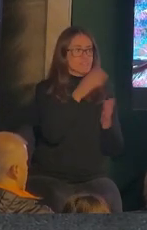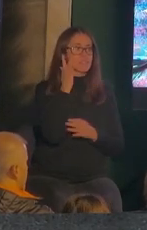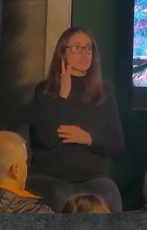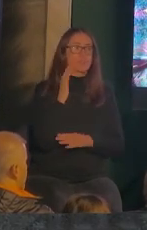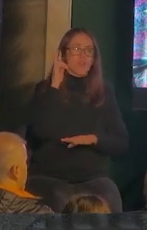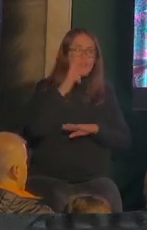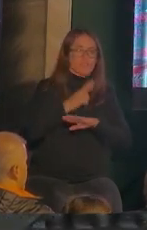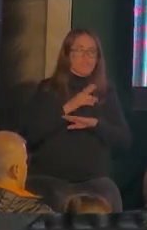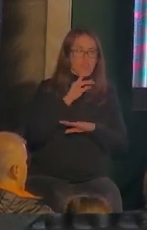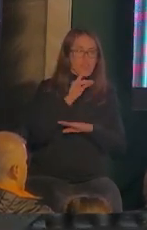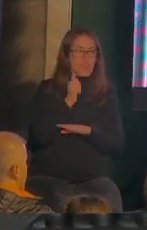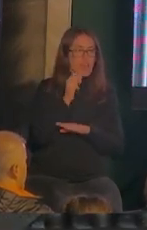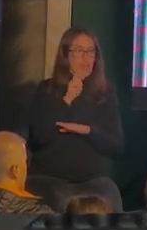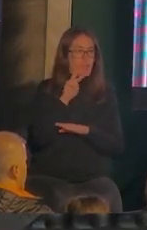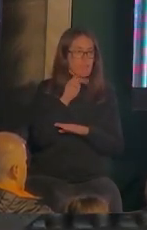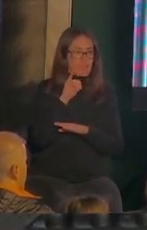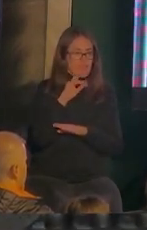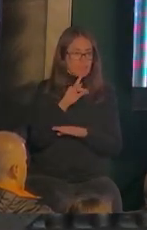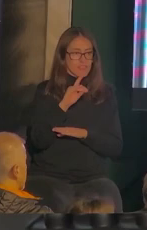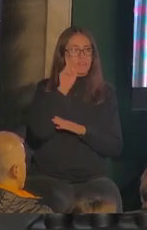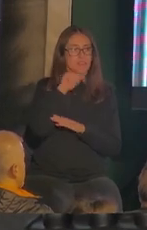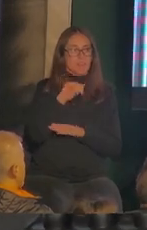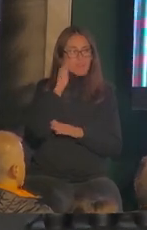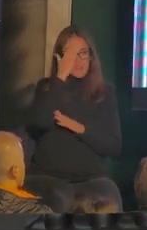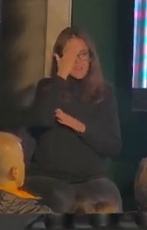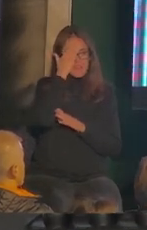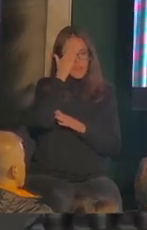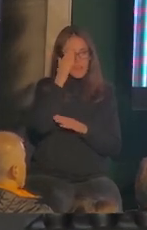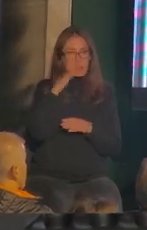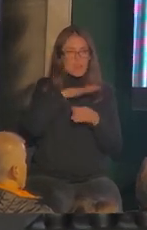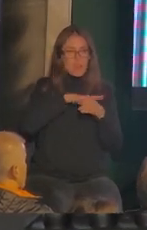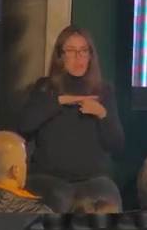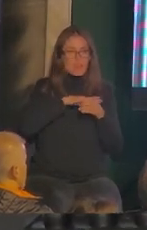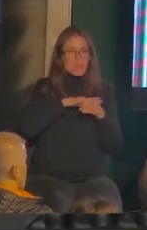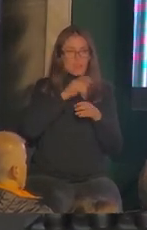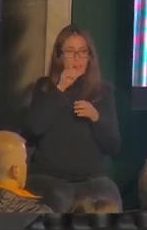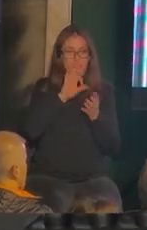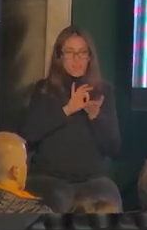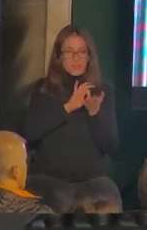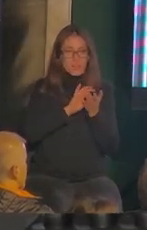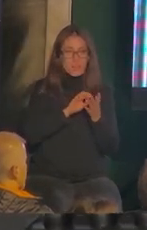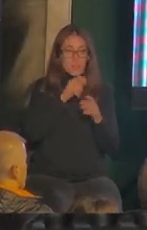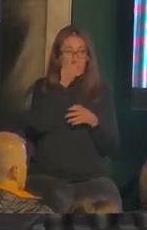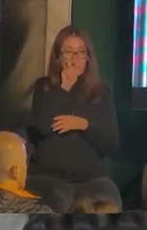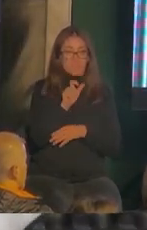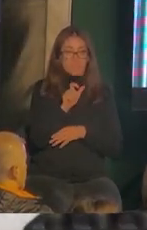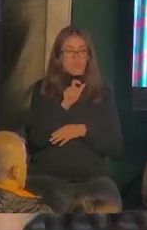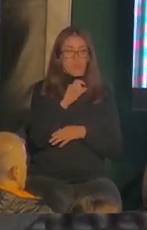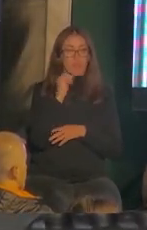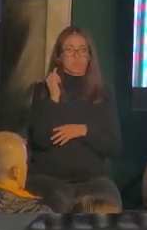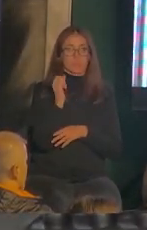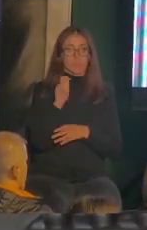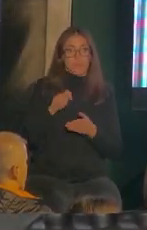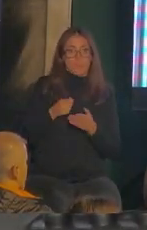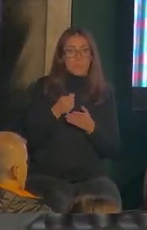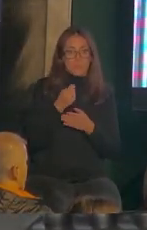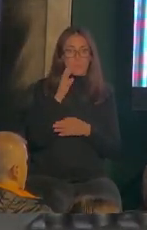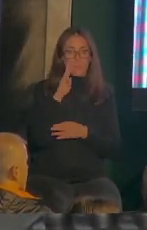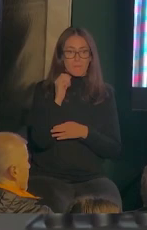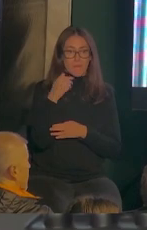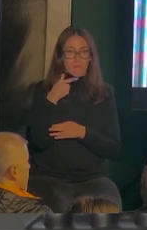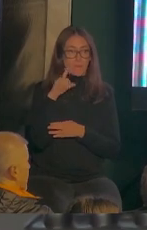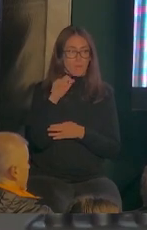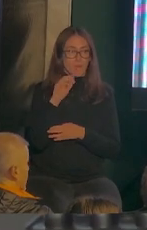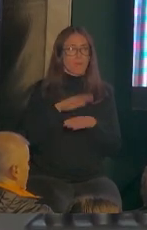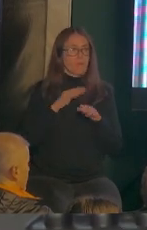regidor David Ruiz i també el cap d'àrea de serveis a les persones Juan Pablo Beas per tal d'entregar-li aquest petit